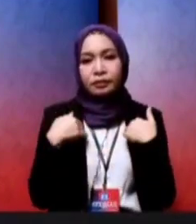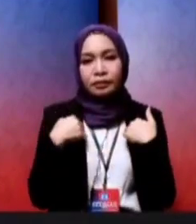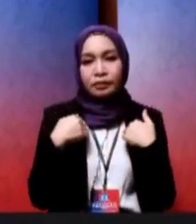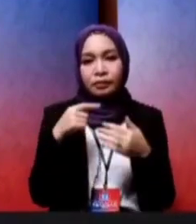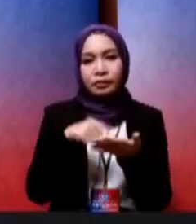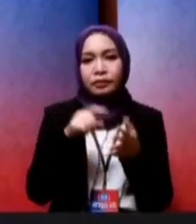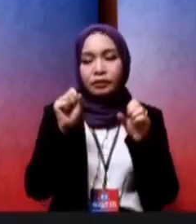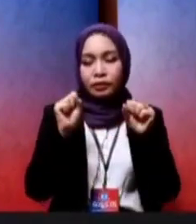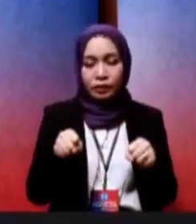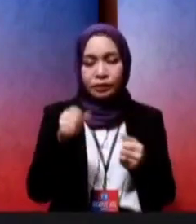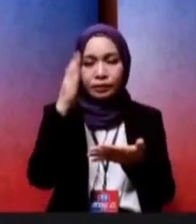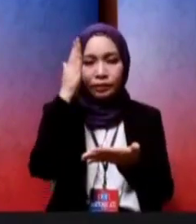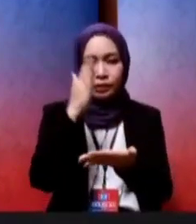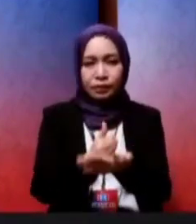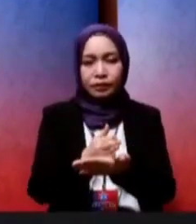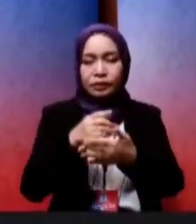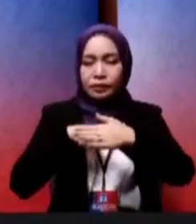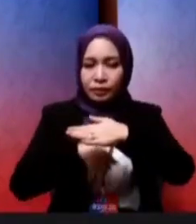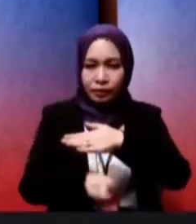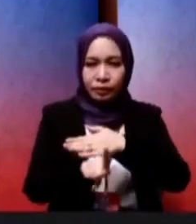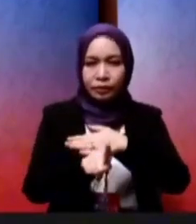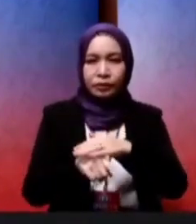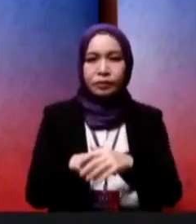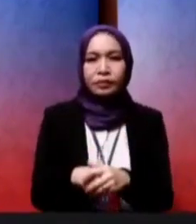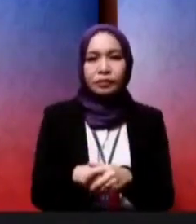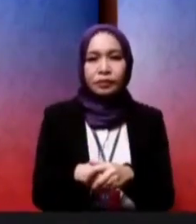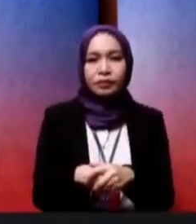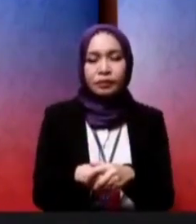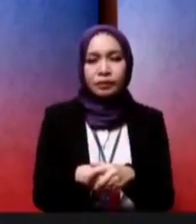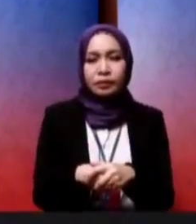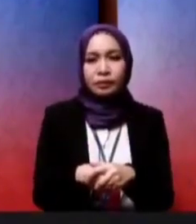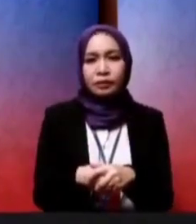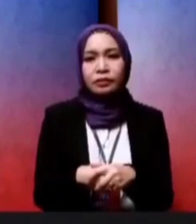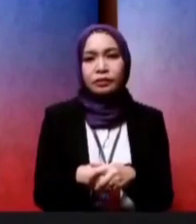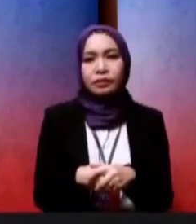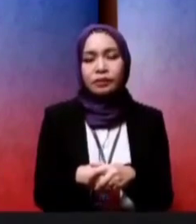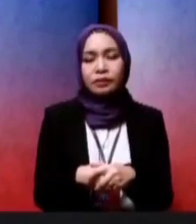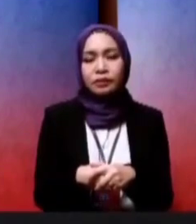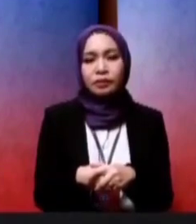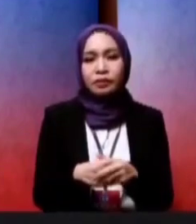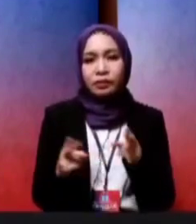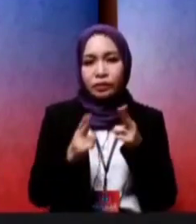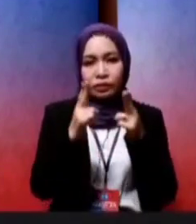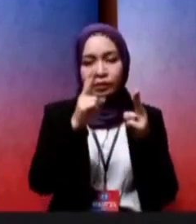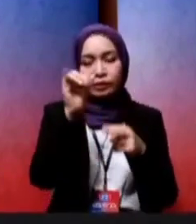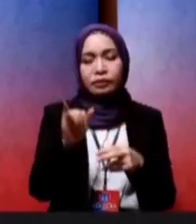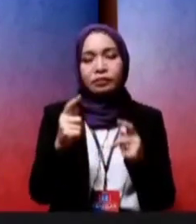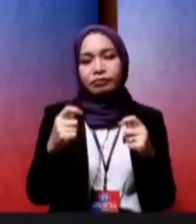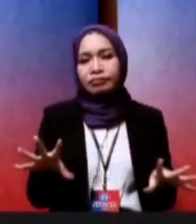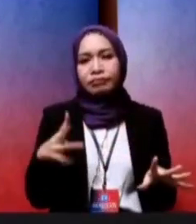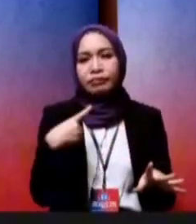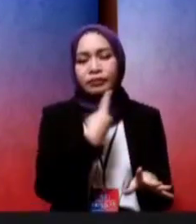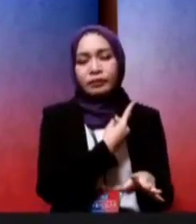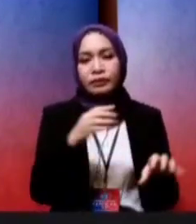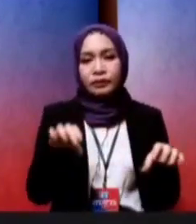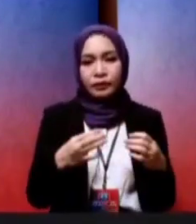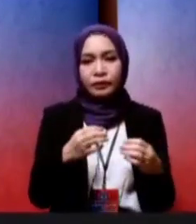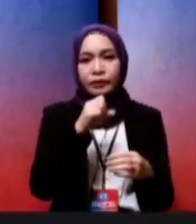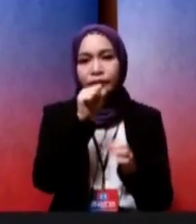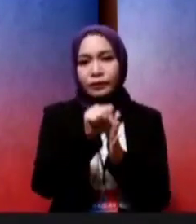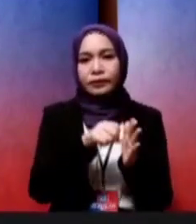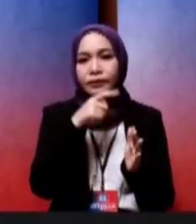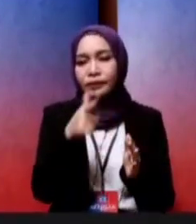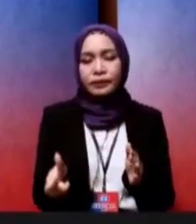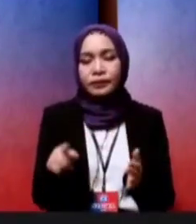mana pun yang membakar usaha yang telah kita kerjakan selama ini memang tidak sempurna tidak ada